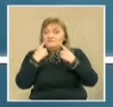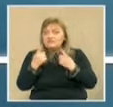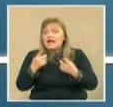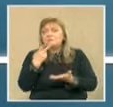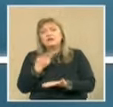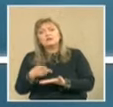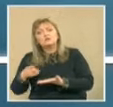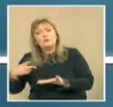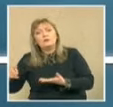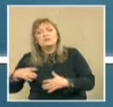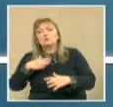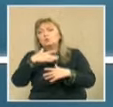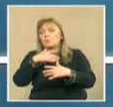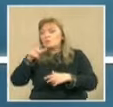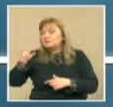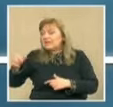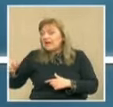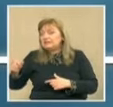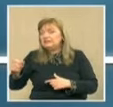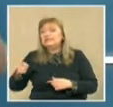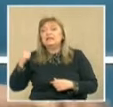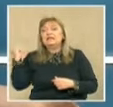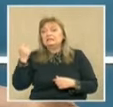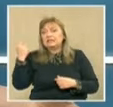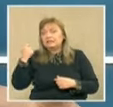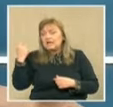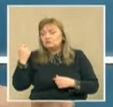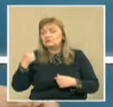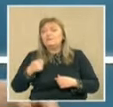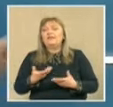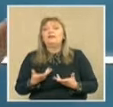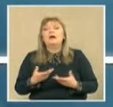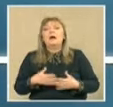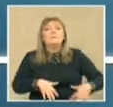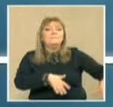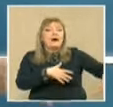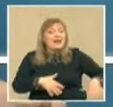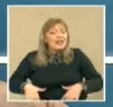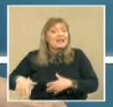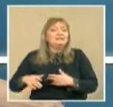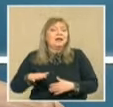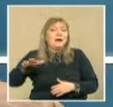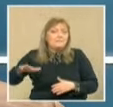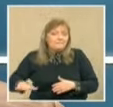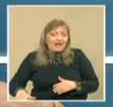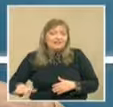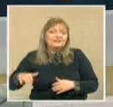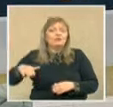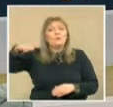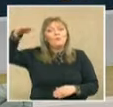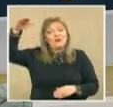изпълнители, танцови, народни танци, балет, всичките ви малки, големи балетинки.